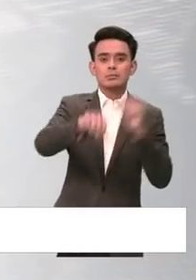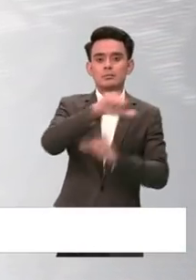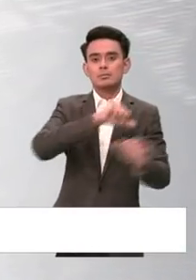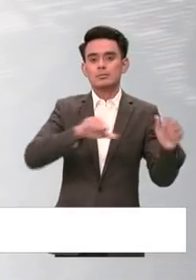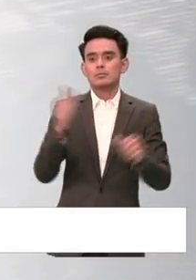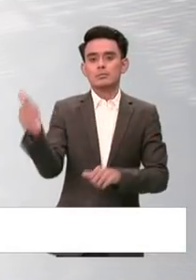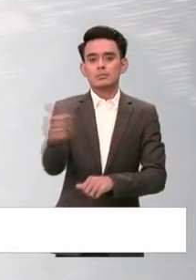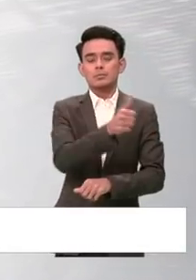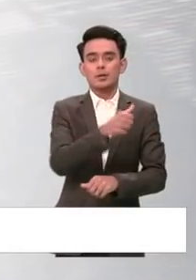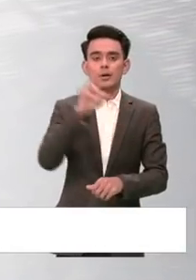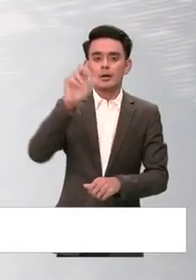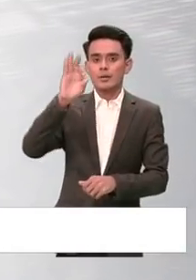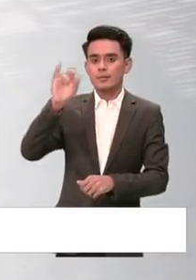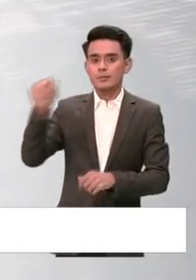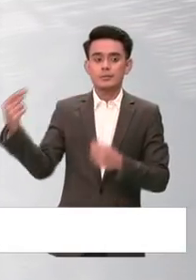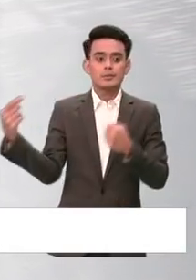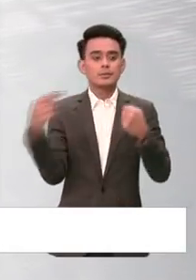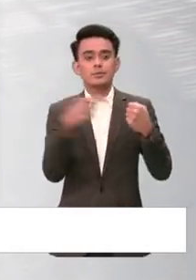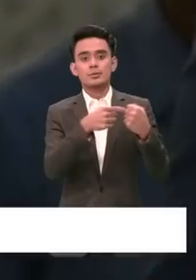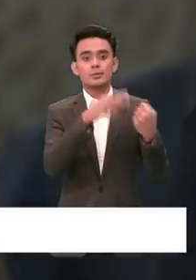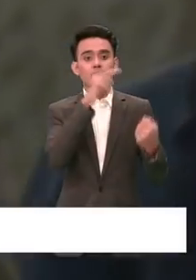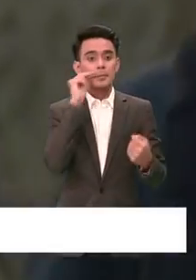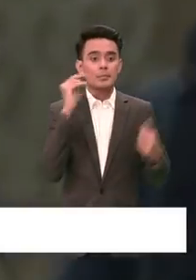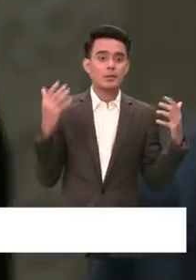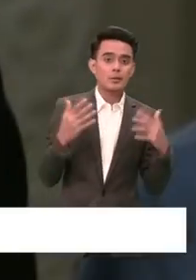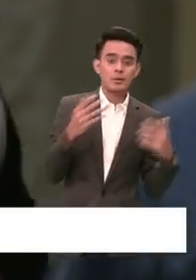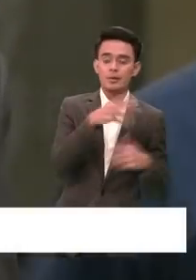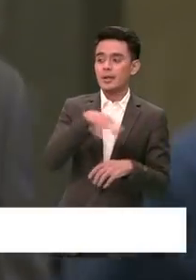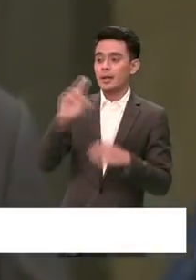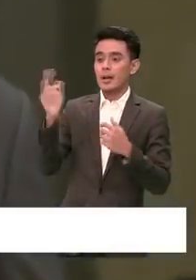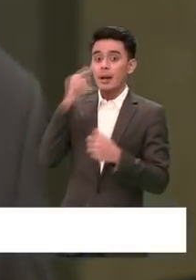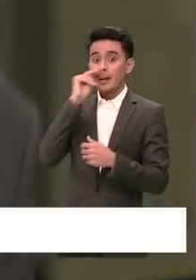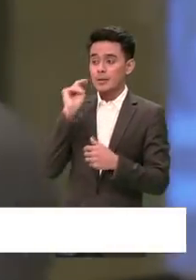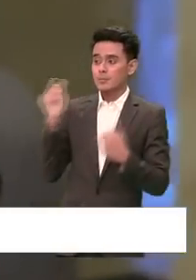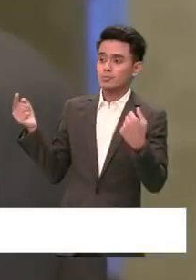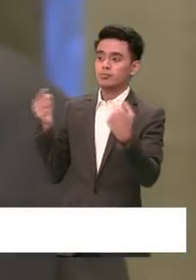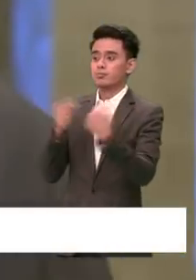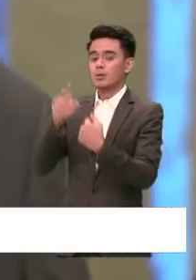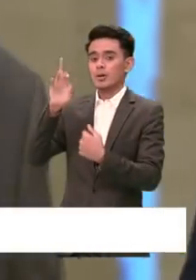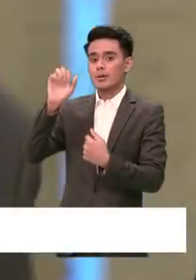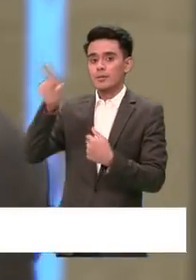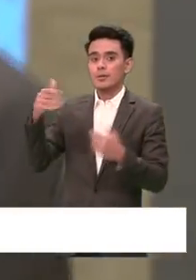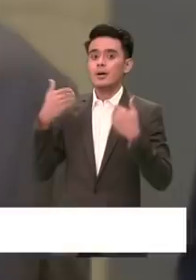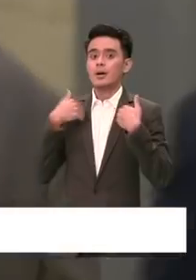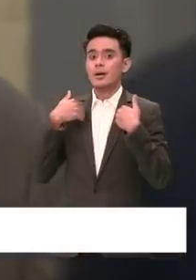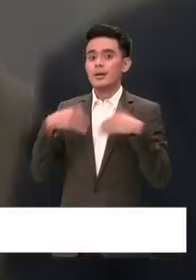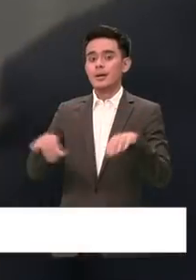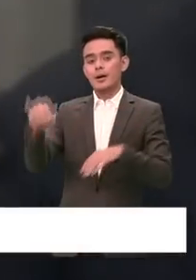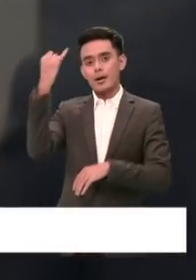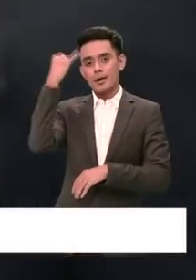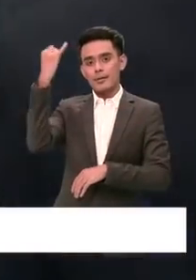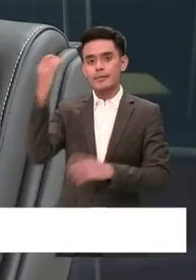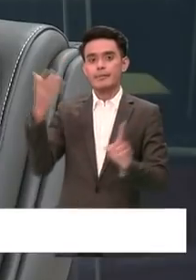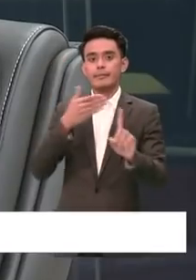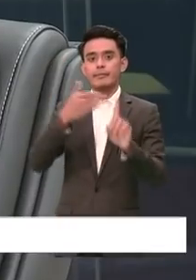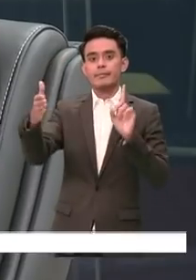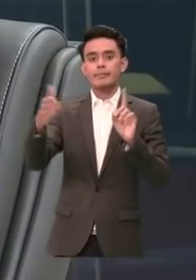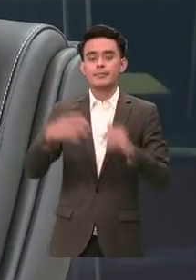masing-masing rafizi menuduh Najib sebagai penakut dan najnoviji memiliki ide sungsang